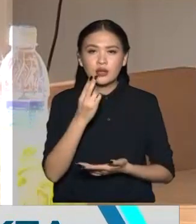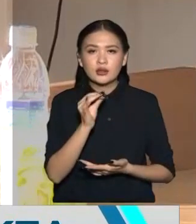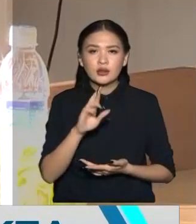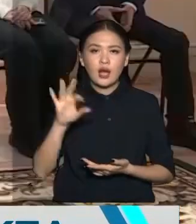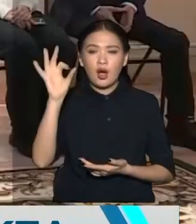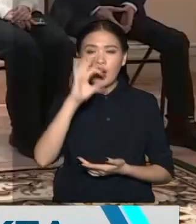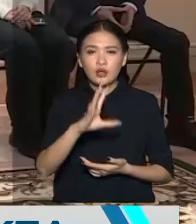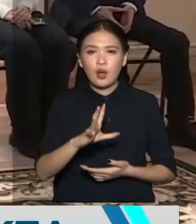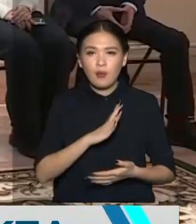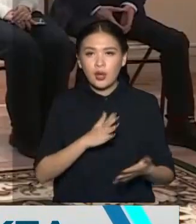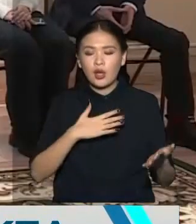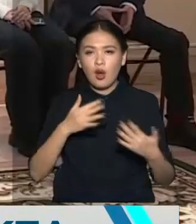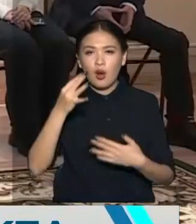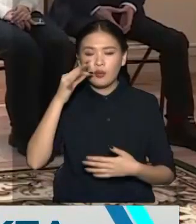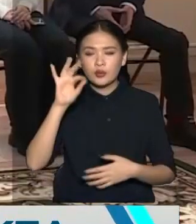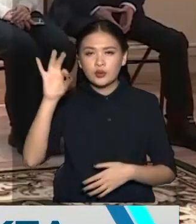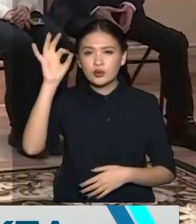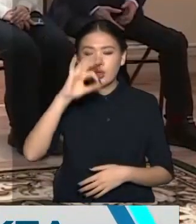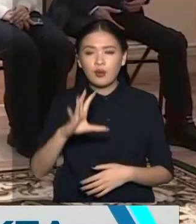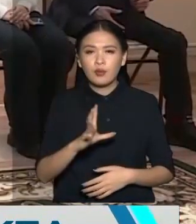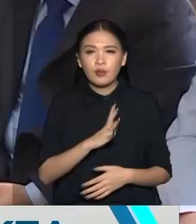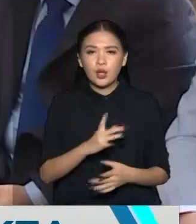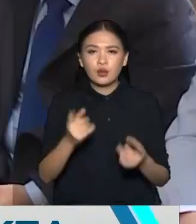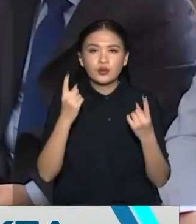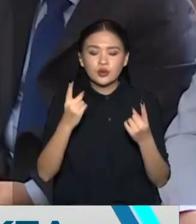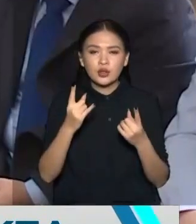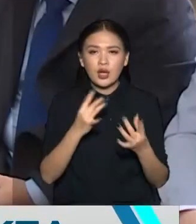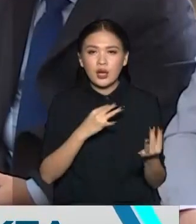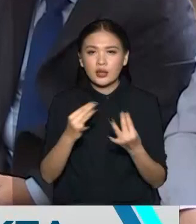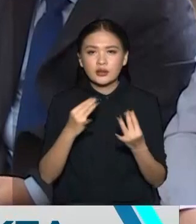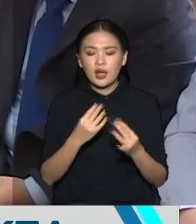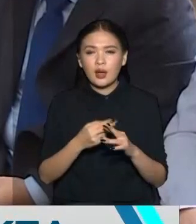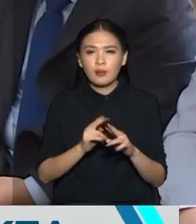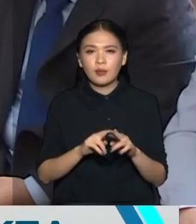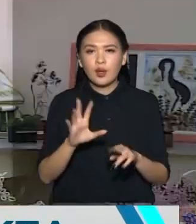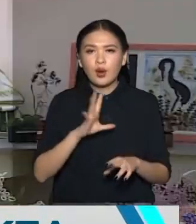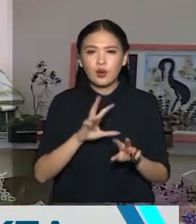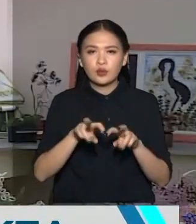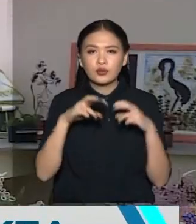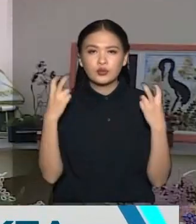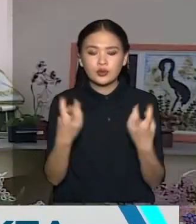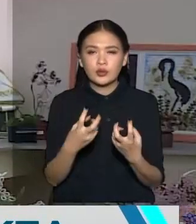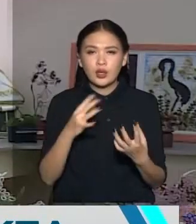жүргізіліп, тәжірибе алмасу болды. Сондай-ақ өзекті мәселелерді саралауға арналған пленарлық отырыс ұйымдастырылды.